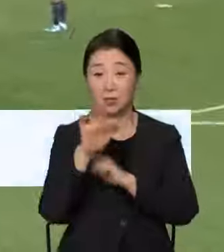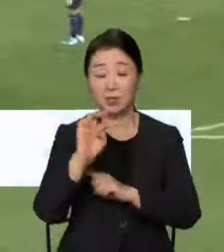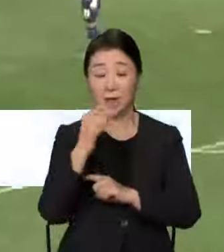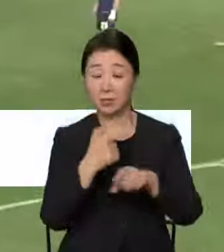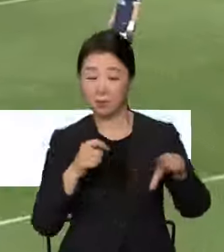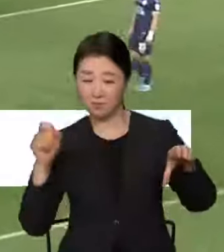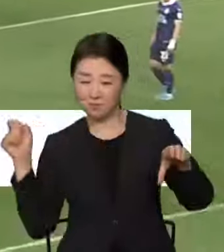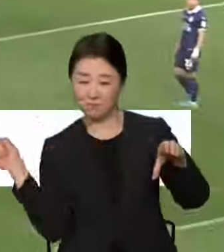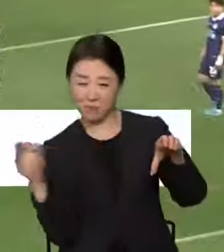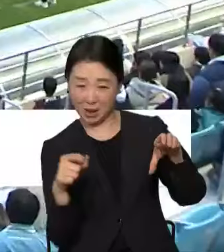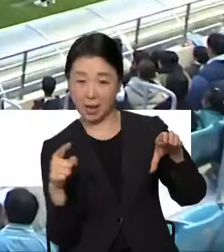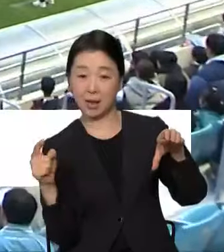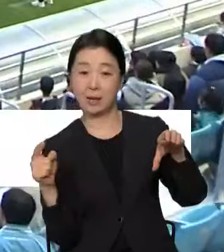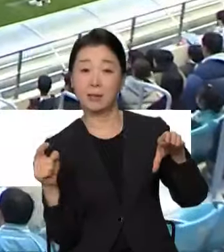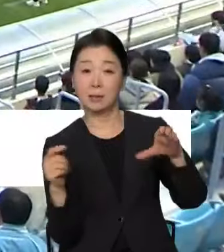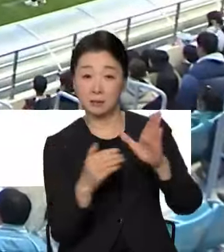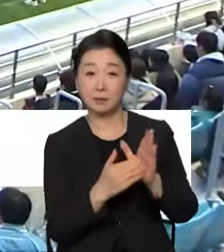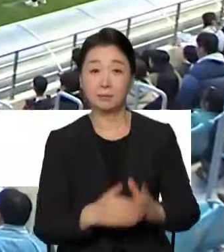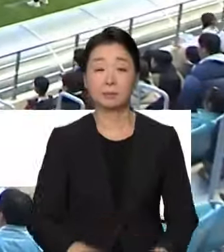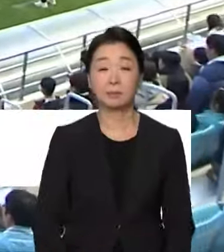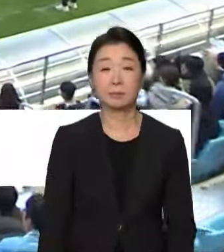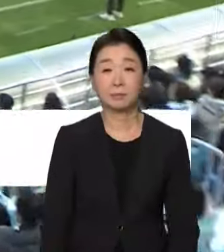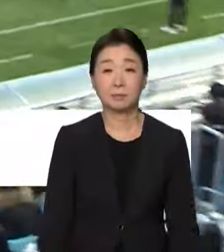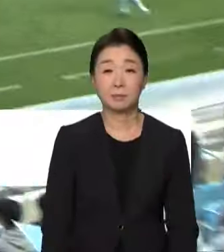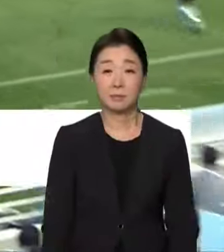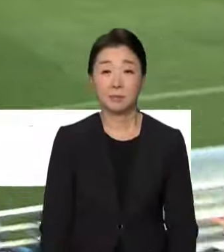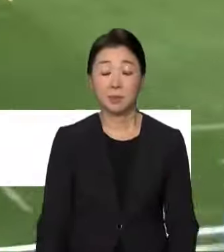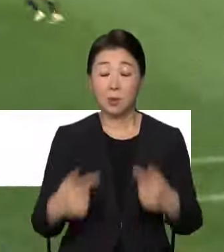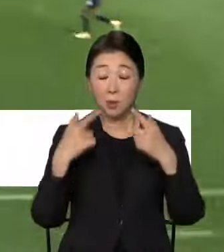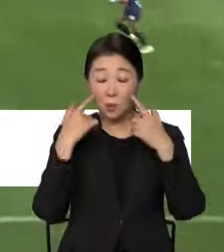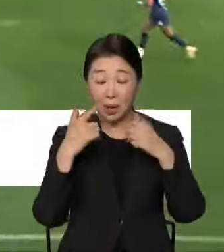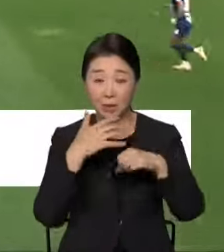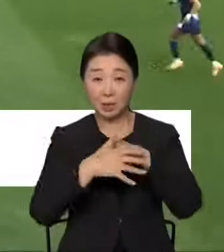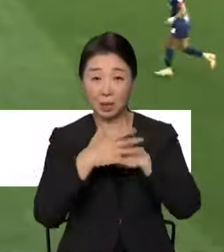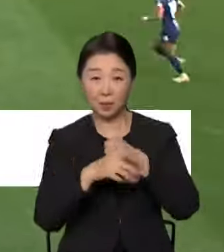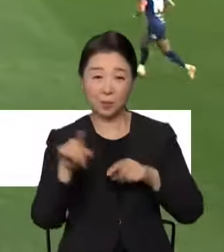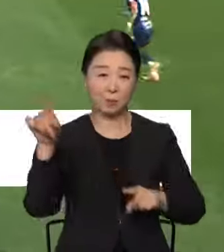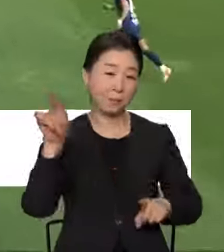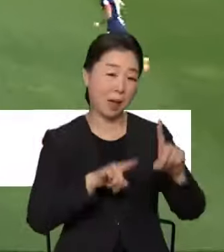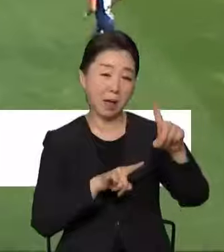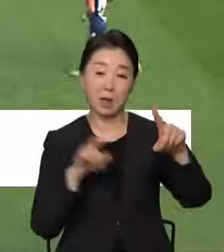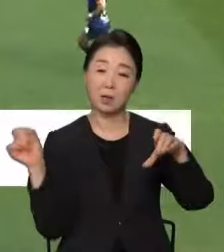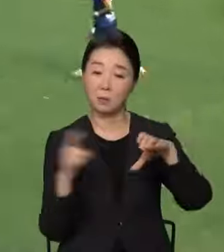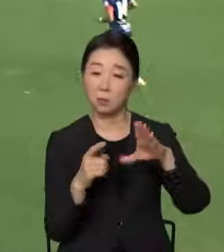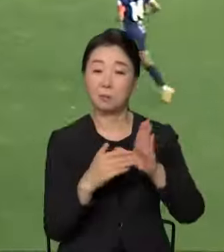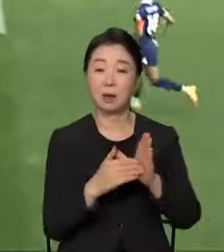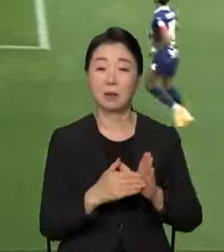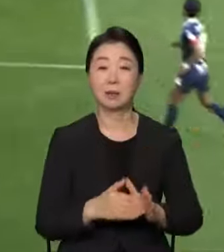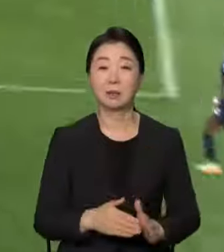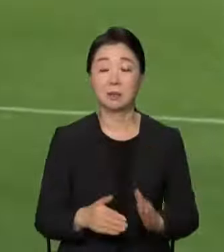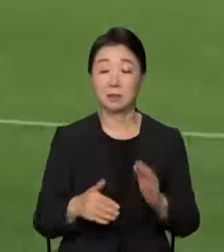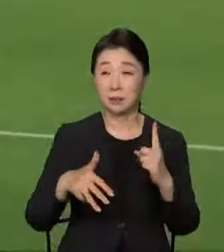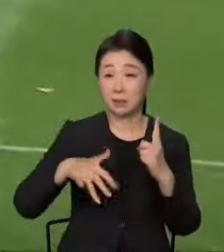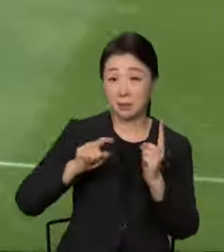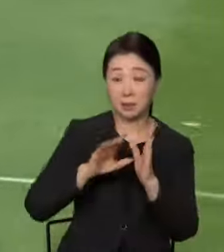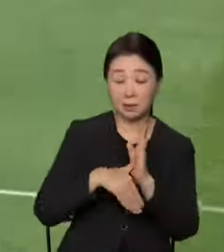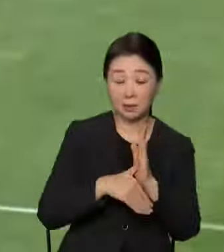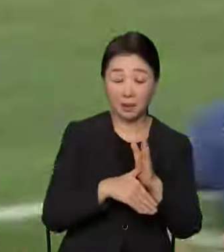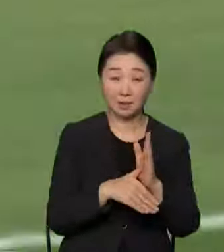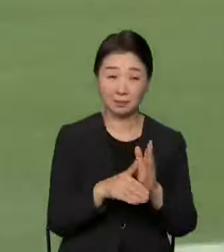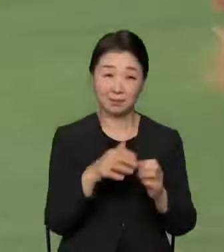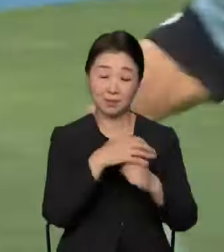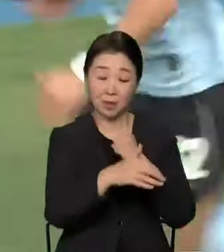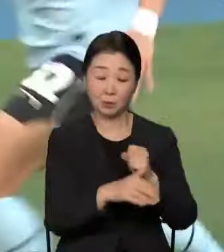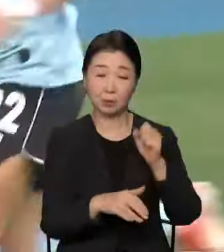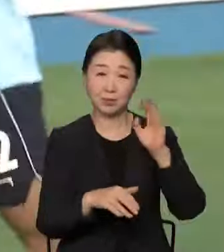않고 발리슛으로 연결합니다. 승부의 쐐기를 박는 대구의 역전골이었습니다. 1차전에서 대구를